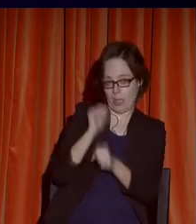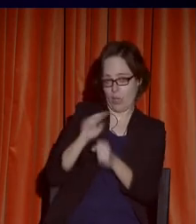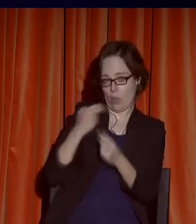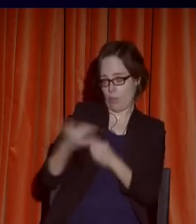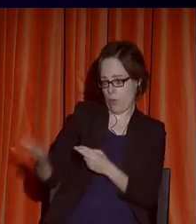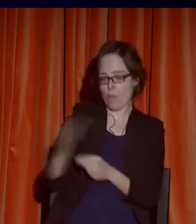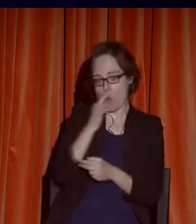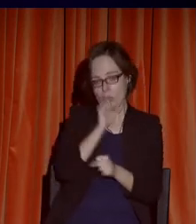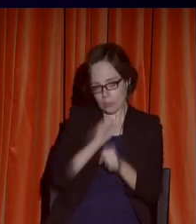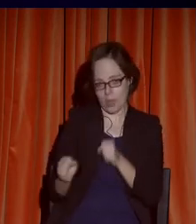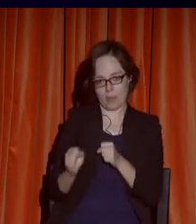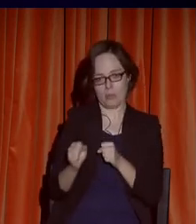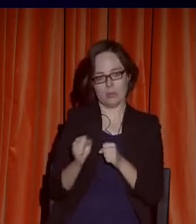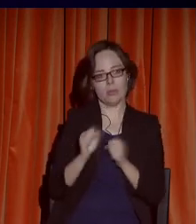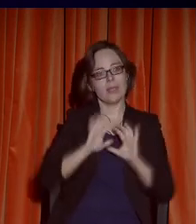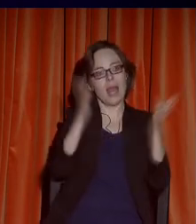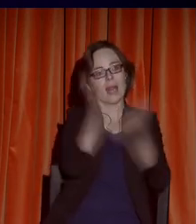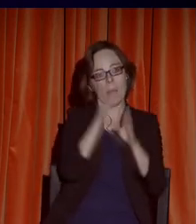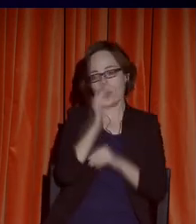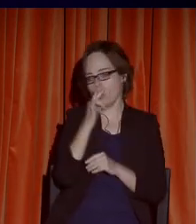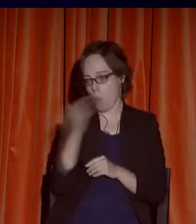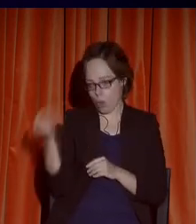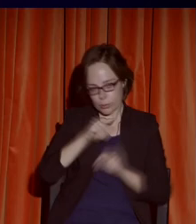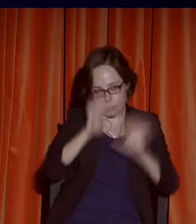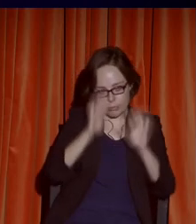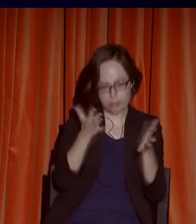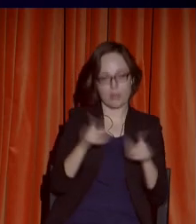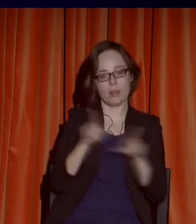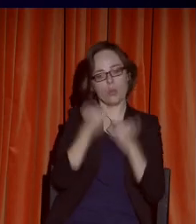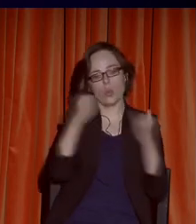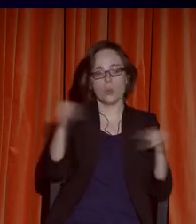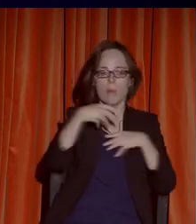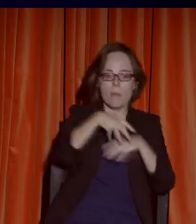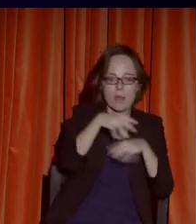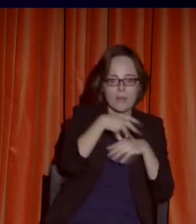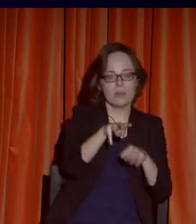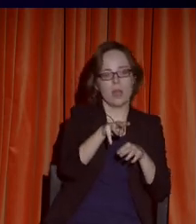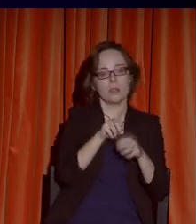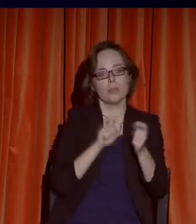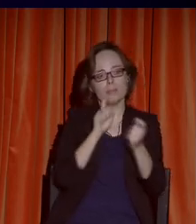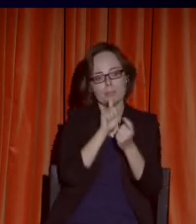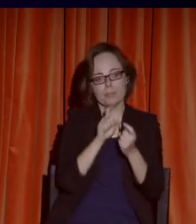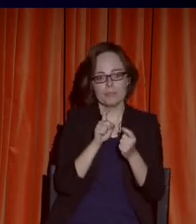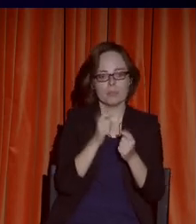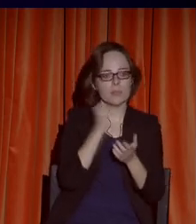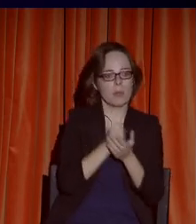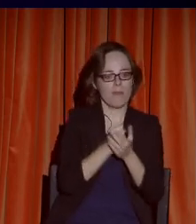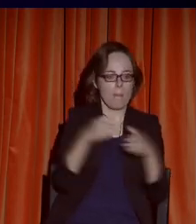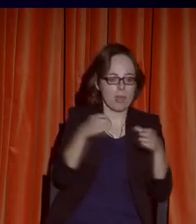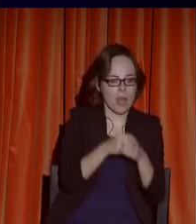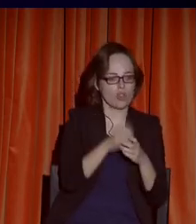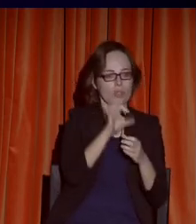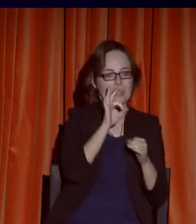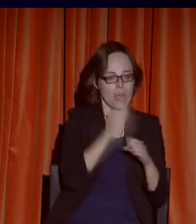ulicach przy okazji strajków klimatycznych, są przy okazji manifestacji dotyczącej mniejszości